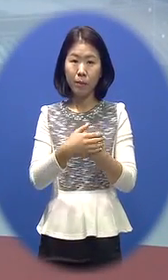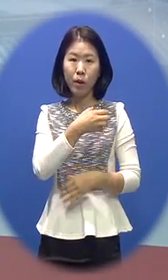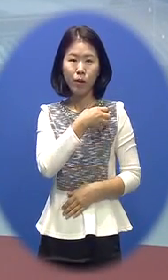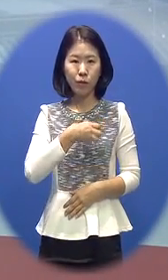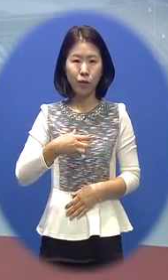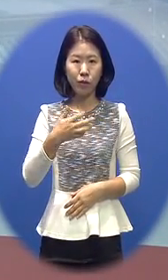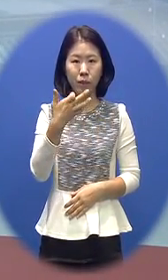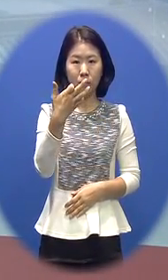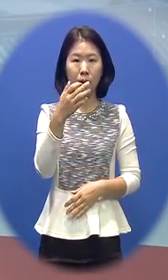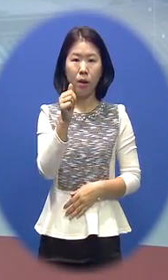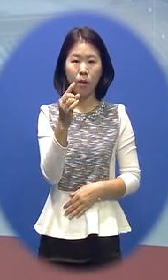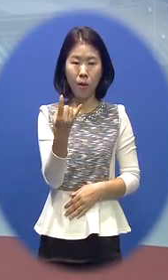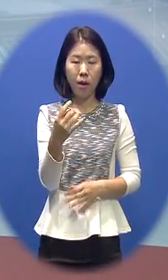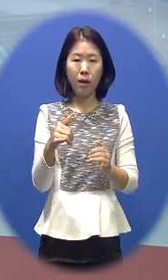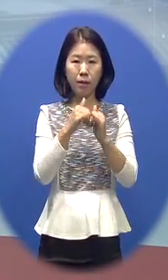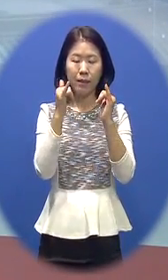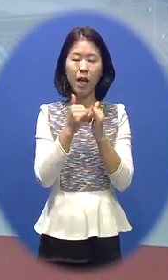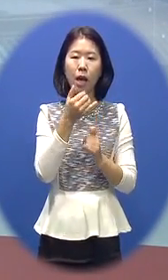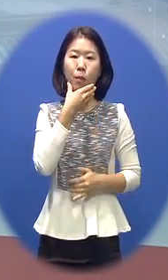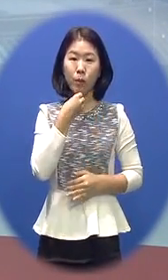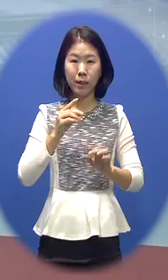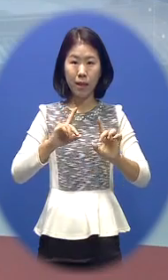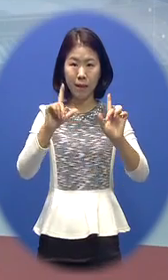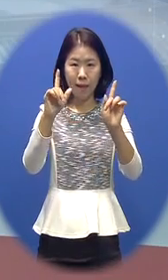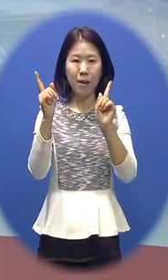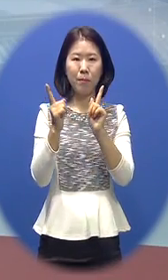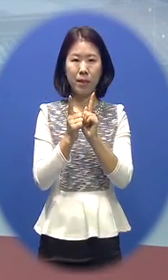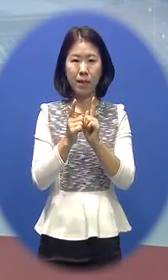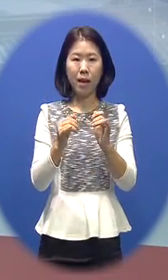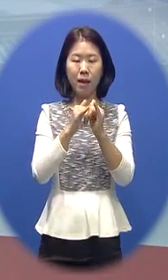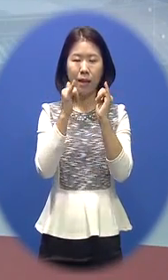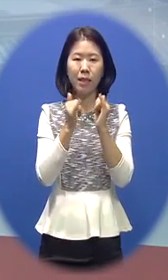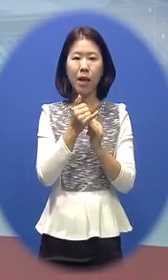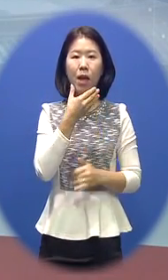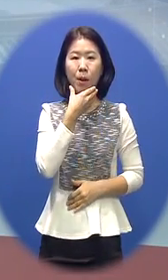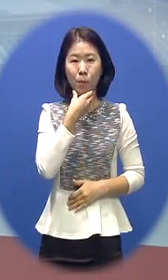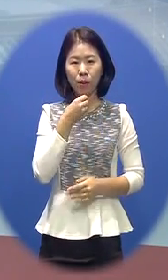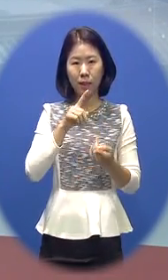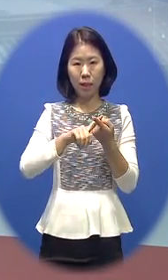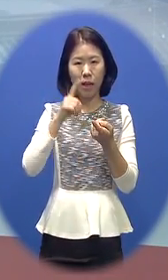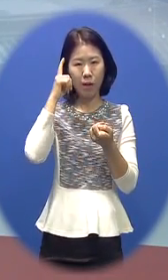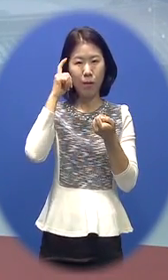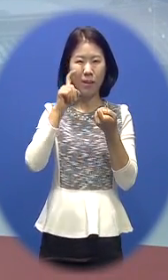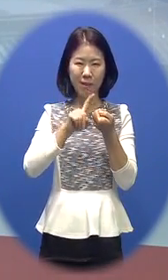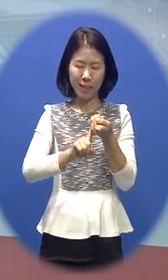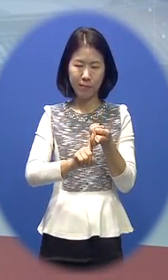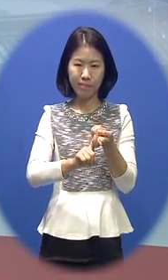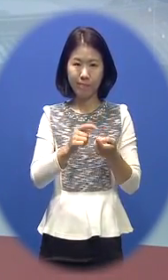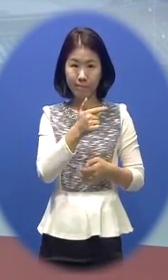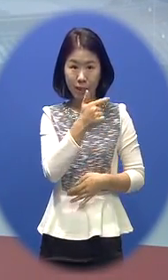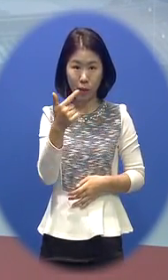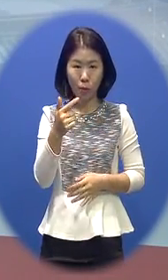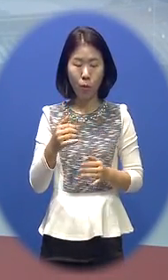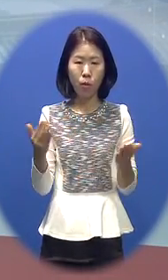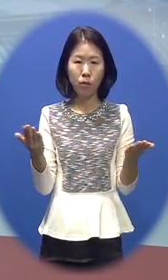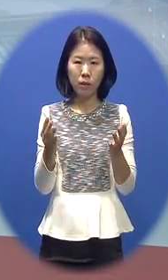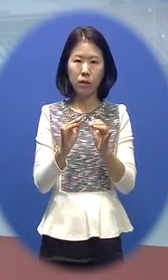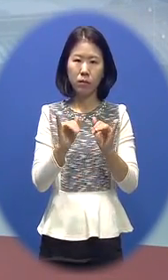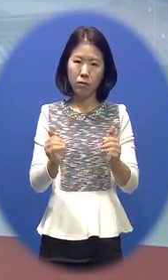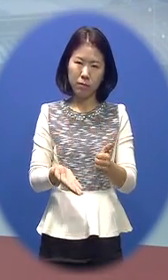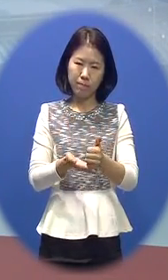은평구는 제 18의 사회복지의 날을 맞아 사회 복지에 대한 관심을 높이고 사회 복지 사업